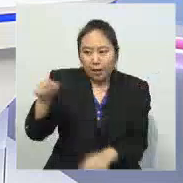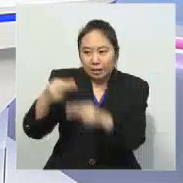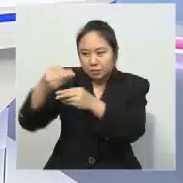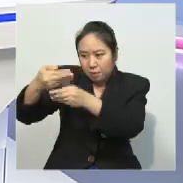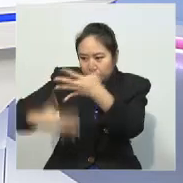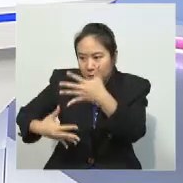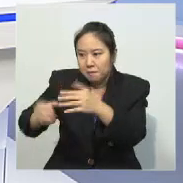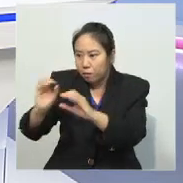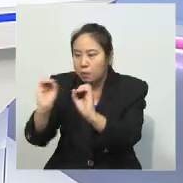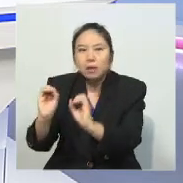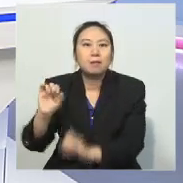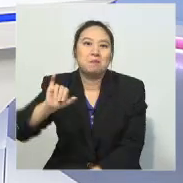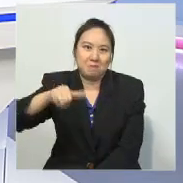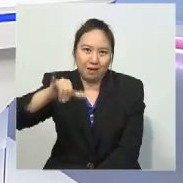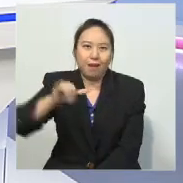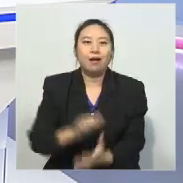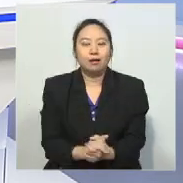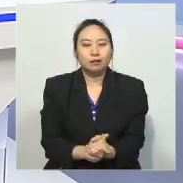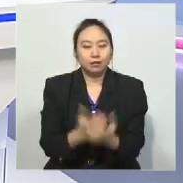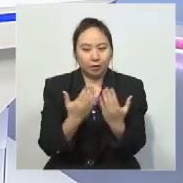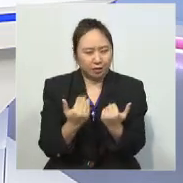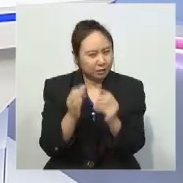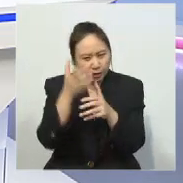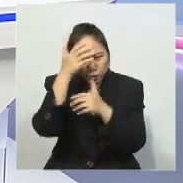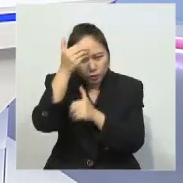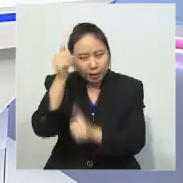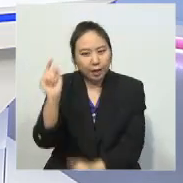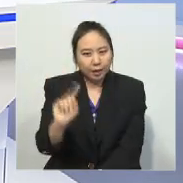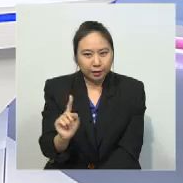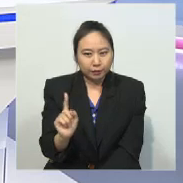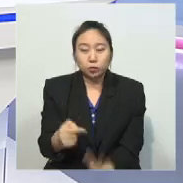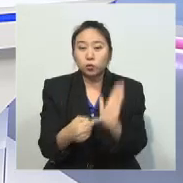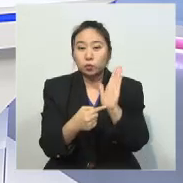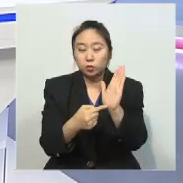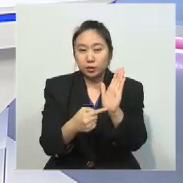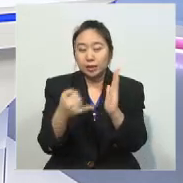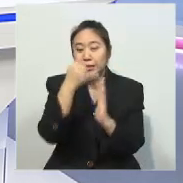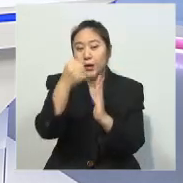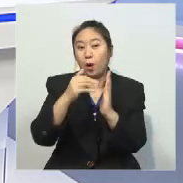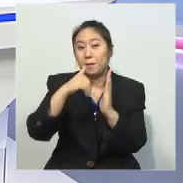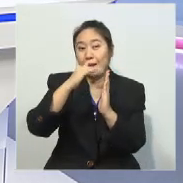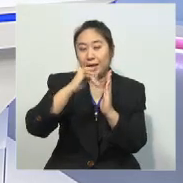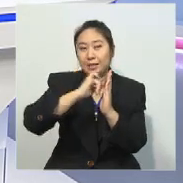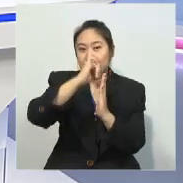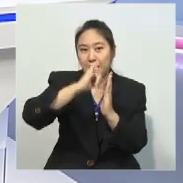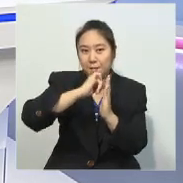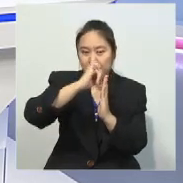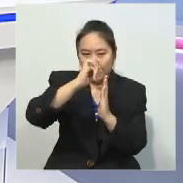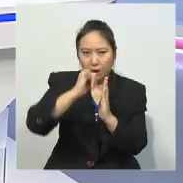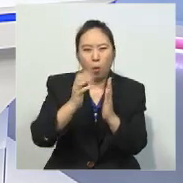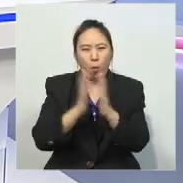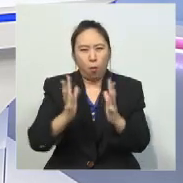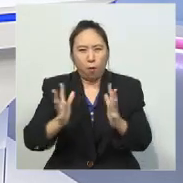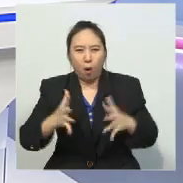อีกจุดหนึ่งครับภาคหนึ่งที่มีความสนใจแล้วก็ช้างชนช้างกันใหญ่มากทีเดียวอย่างจังหวัดใหญ่ๆที่ภาคเหนืออย่างเชียงใหม่ครับเชียง